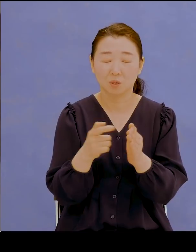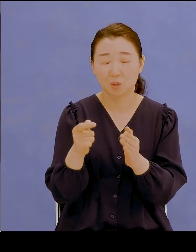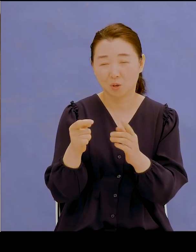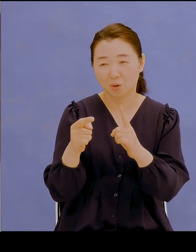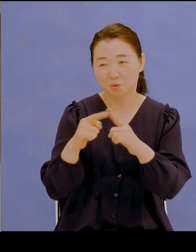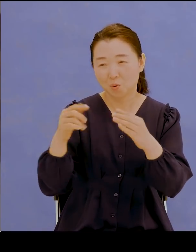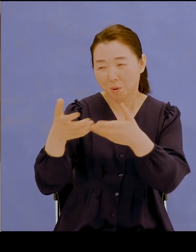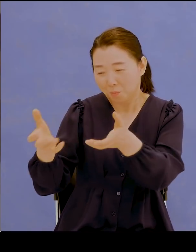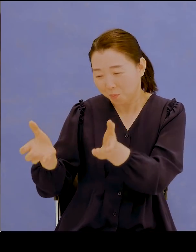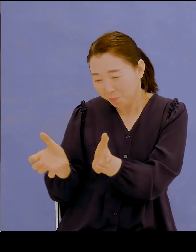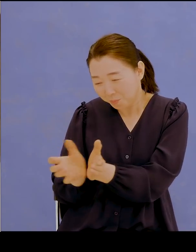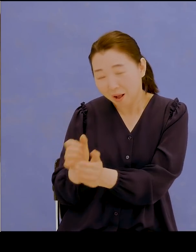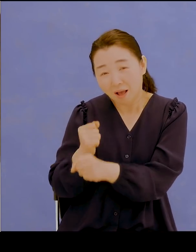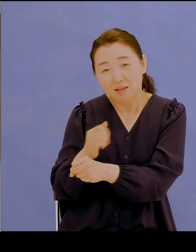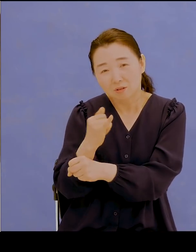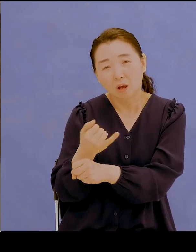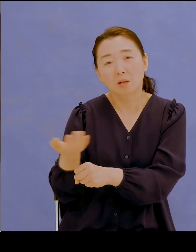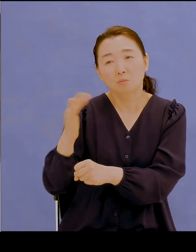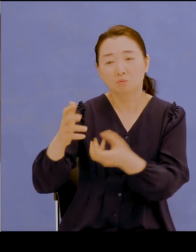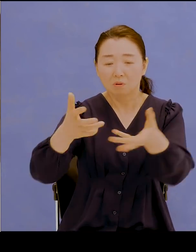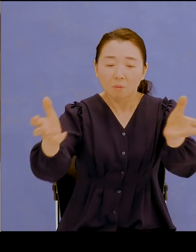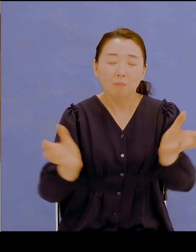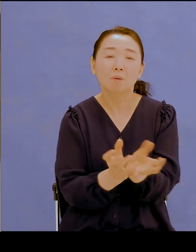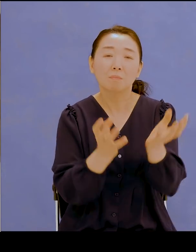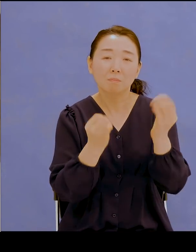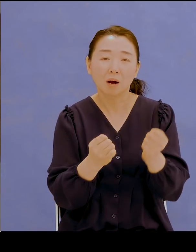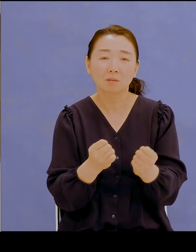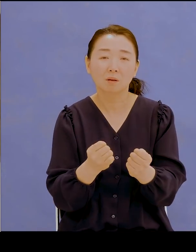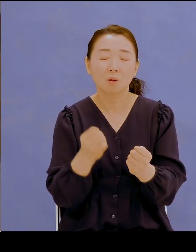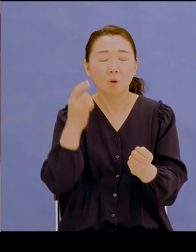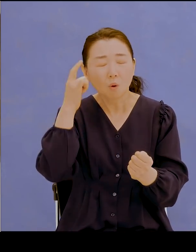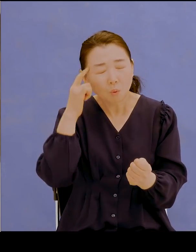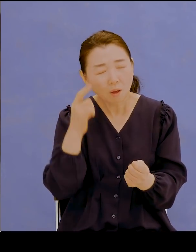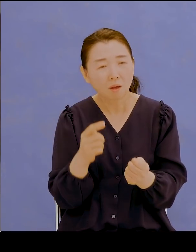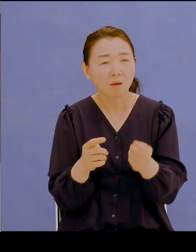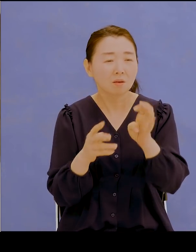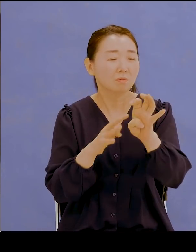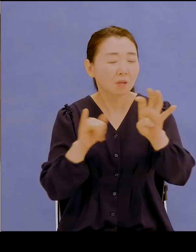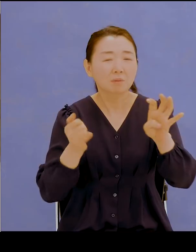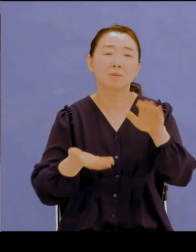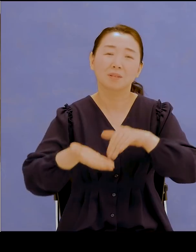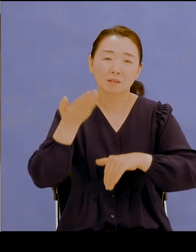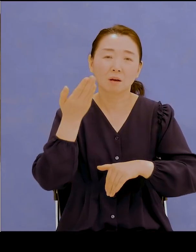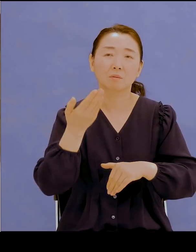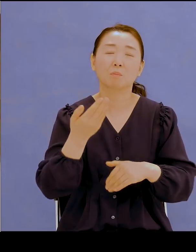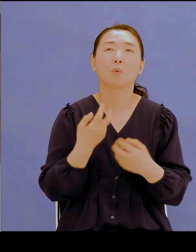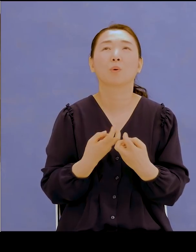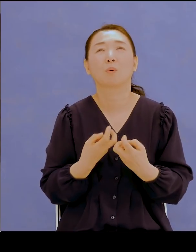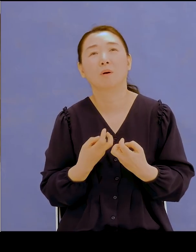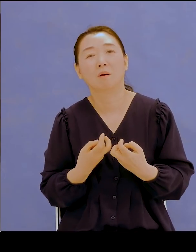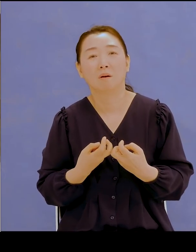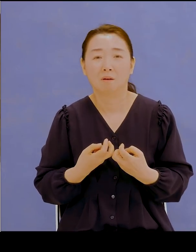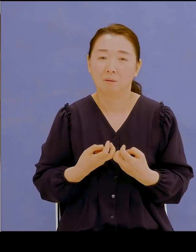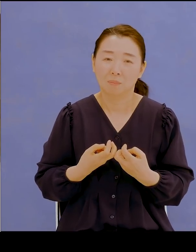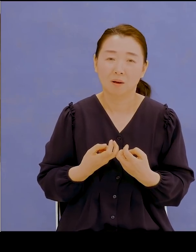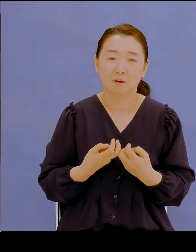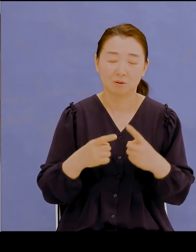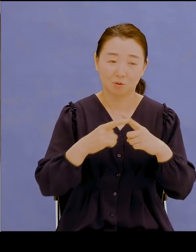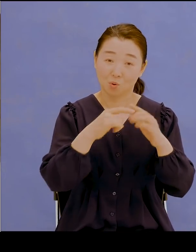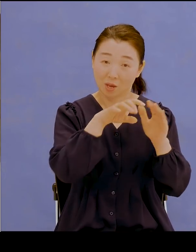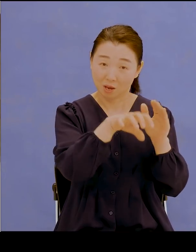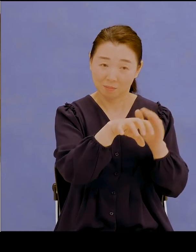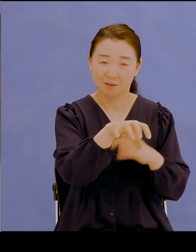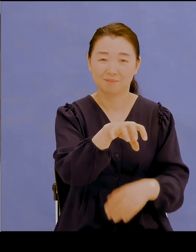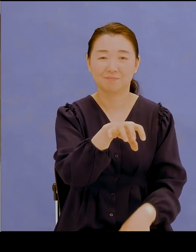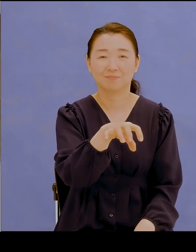셀 네네. 모임을. 근데 우리는 또 많은 거예요. 막 수십 명이 되니까 잠깐만 이거 어떻게 해야 되나 하다가 교회